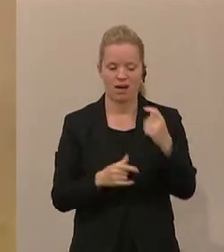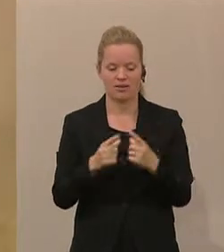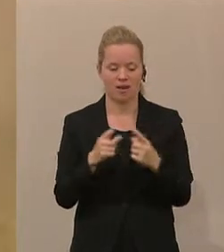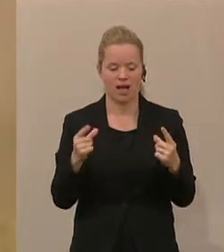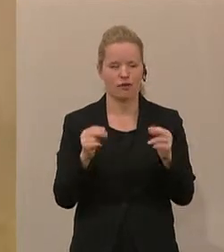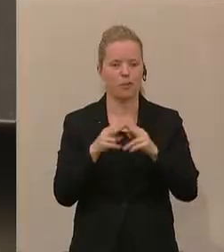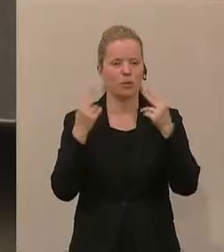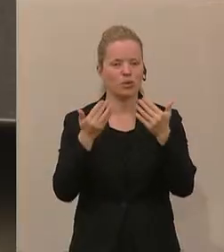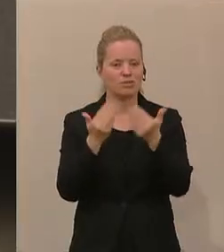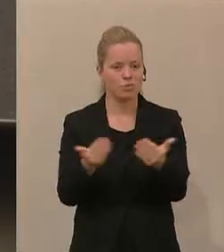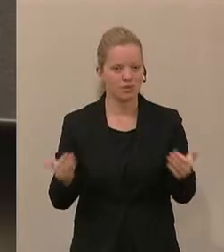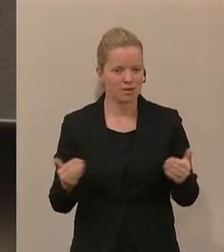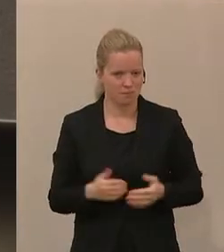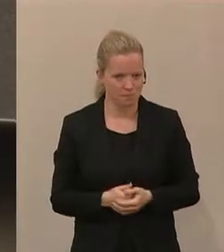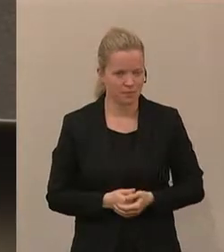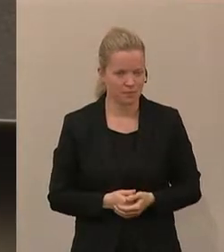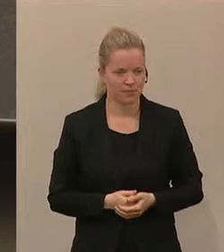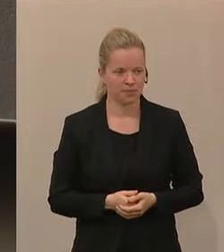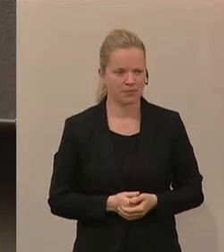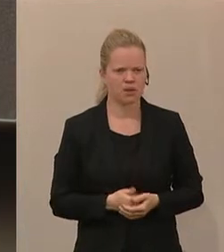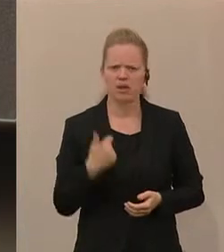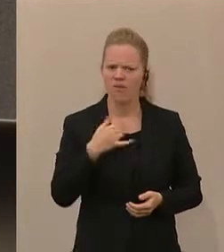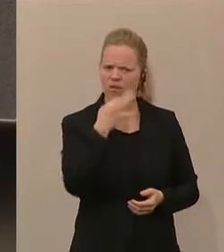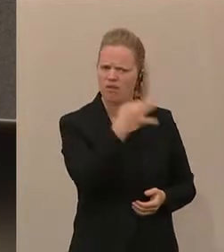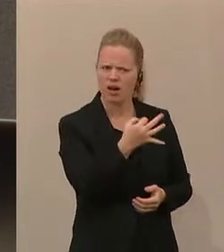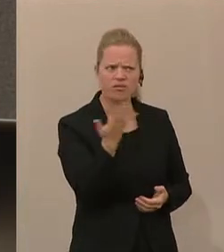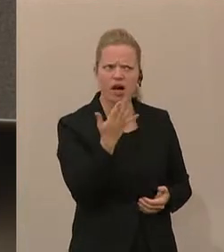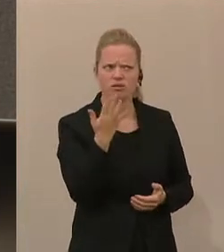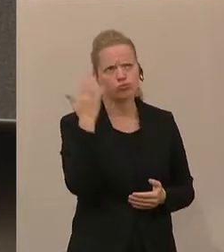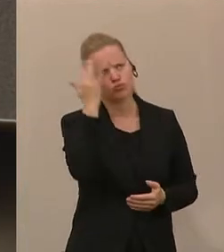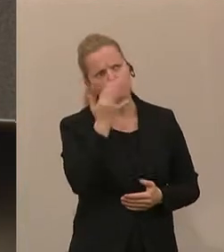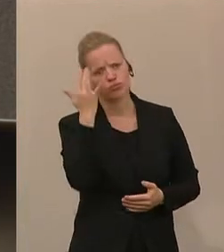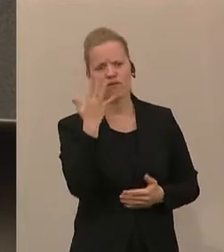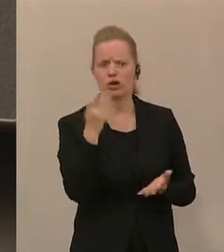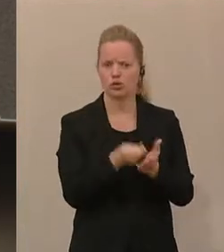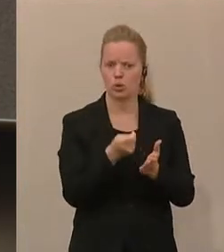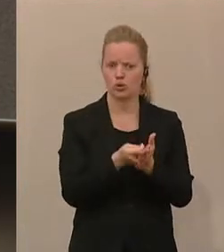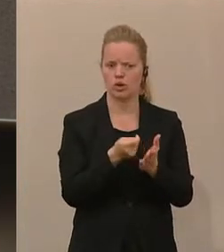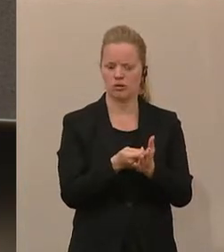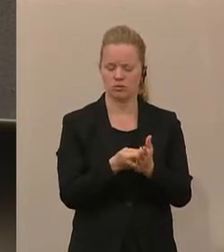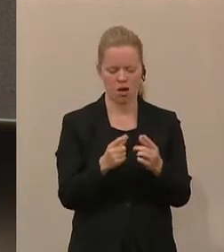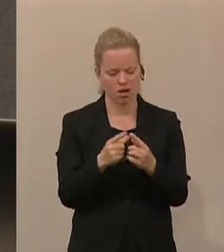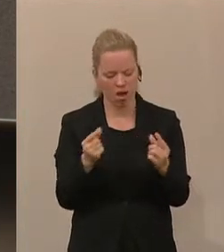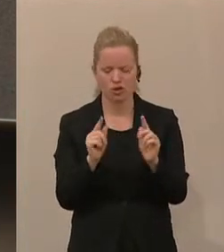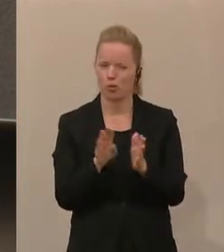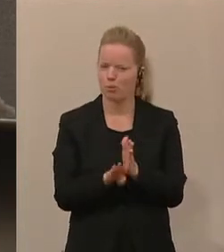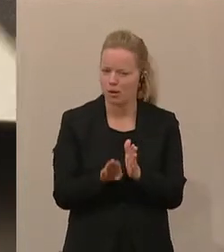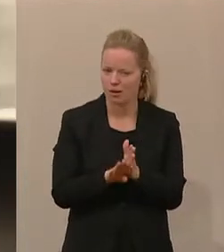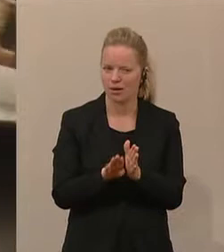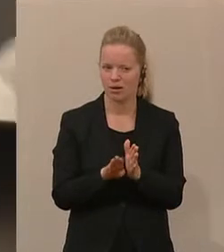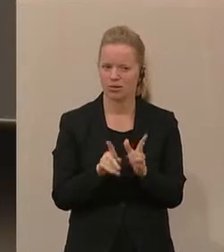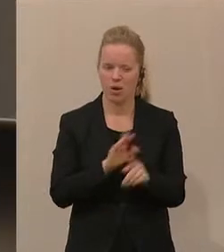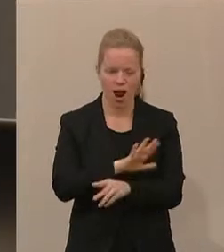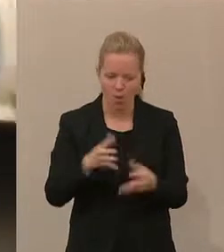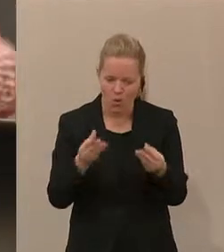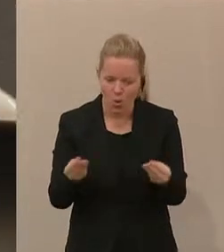die Bundesmuseen. Ich habe gefragt und gesagt, was stellen Sie sich dabei an Kosten? Wie viel darf so eine Karte kosten? Es muss billig sein, es muss einen niederschwelligen